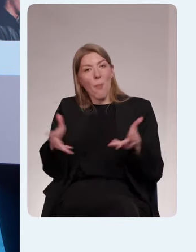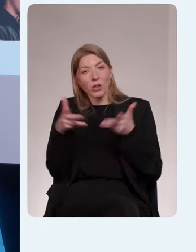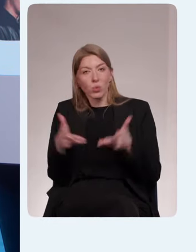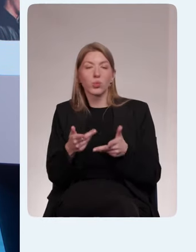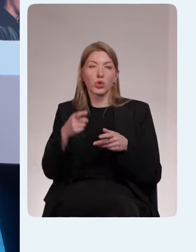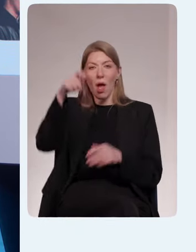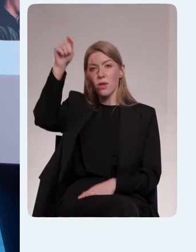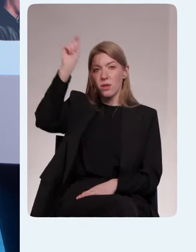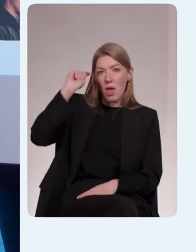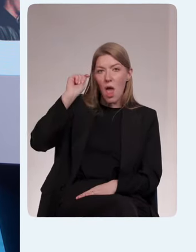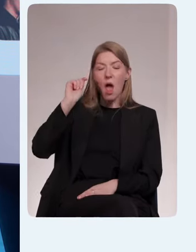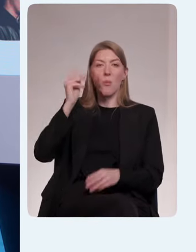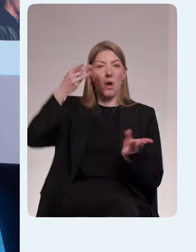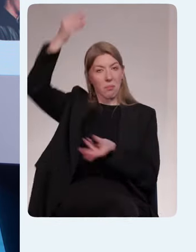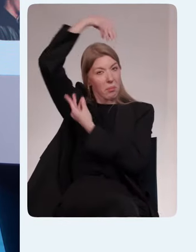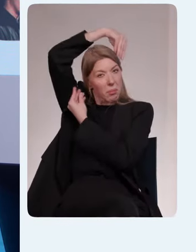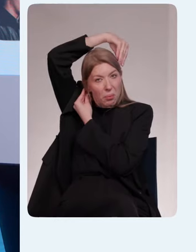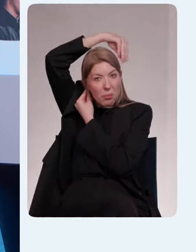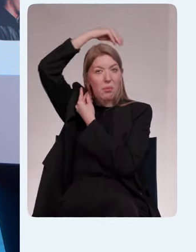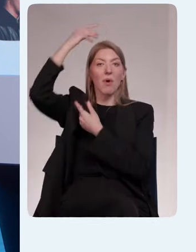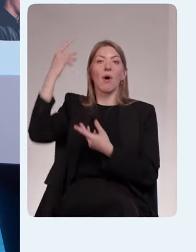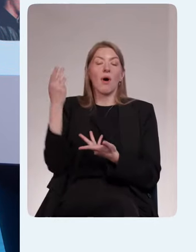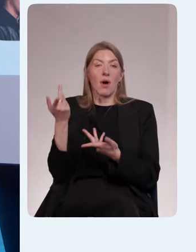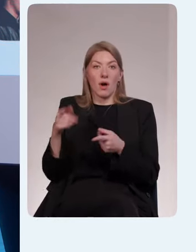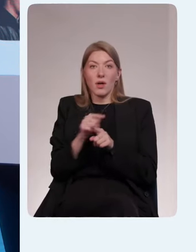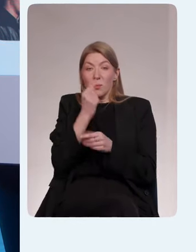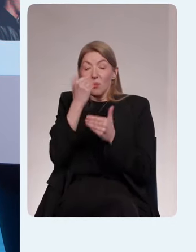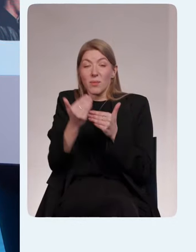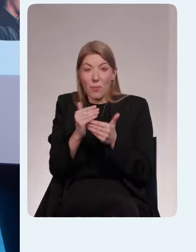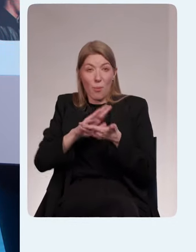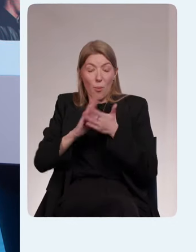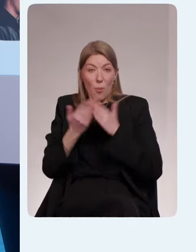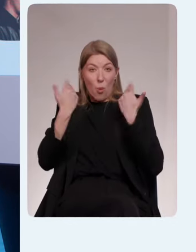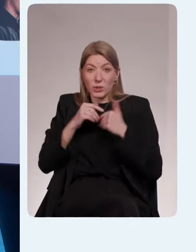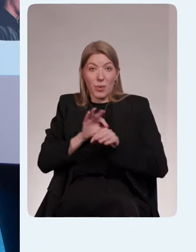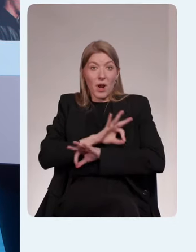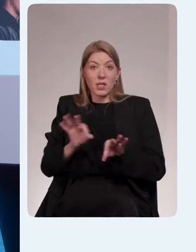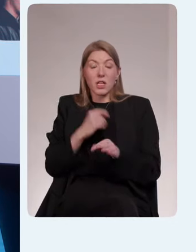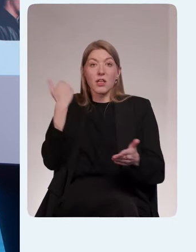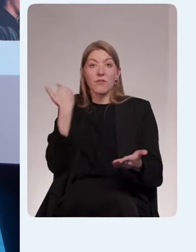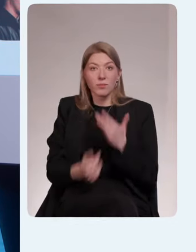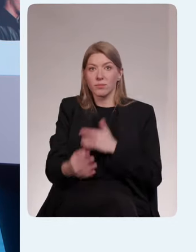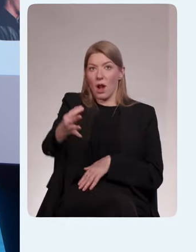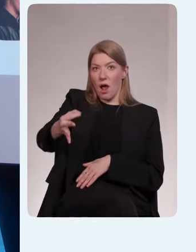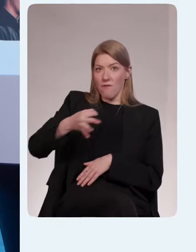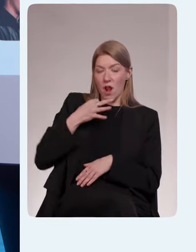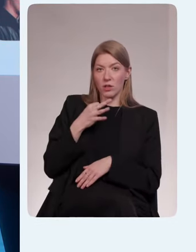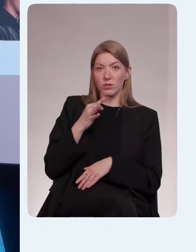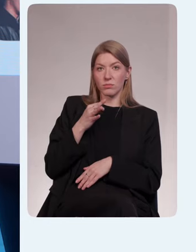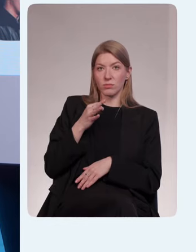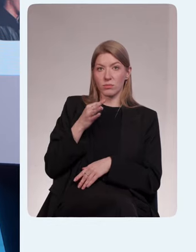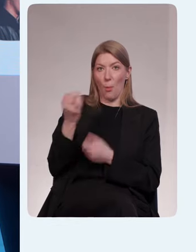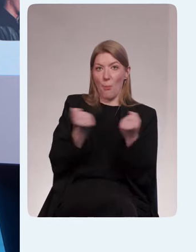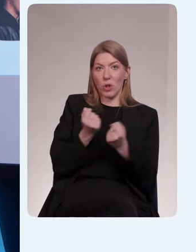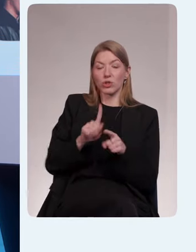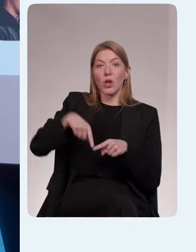кепкой, поезд вывернутой собаки, когда только вот нашел идеальное место. Подрываюсь от фразы пилота. Через 10